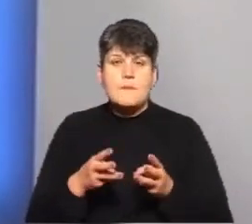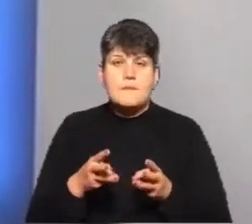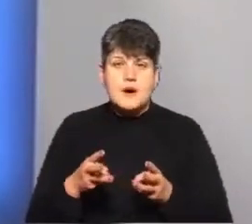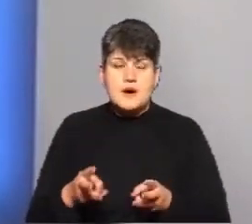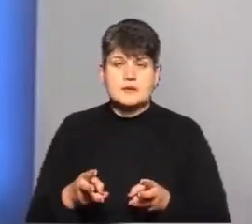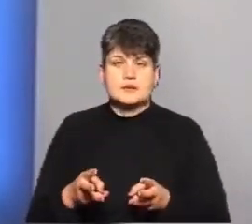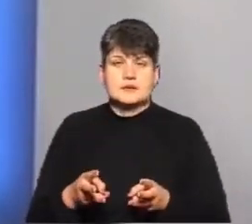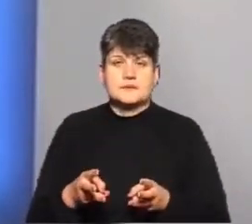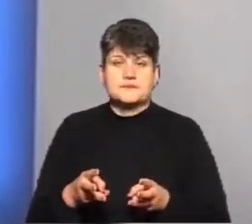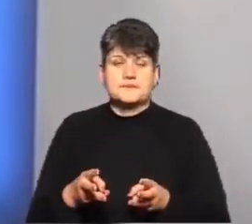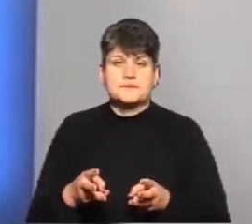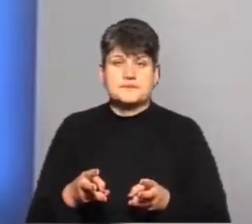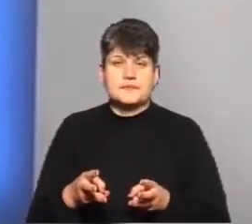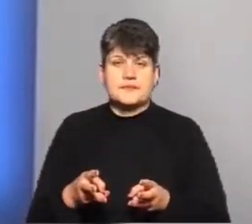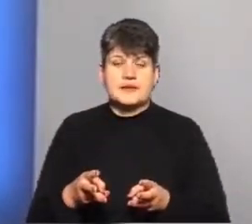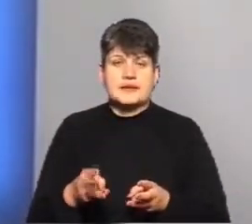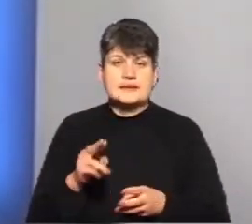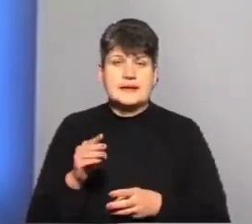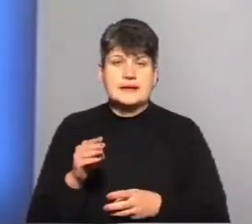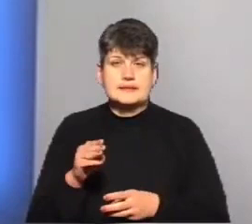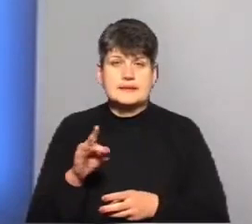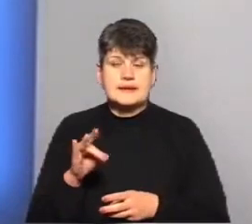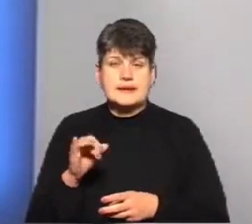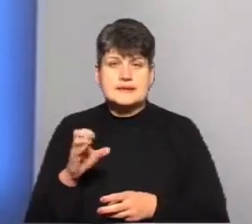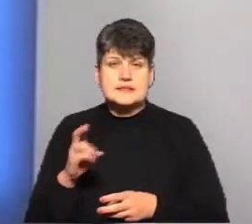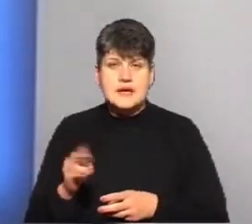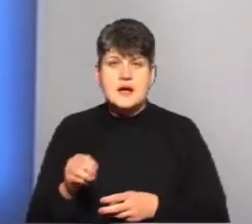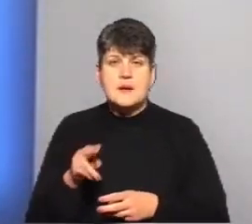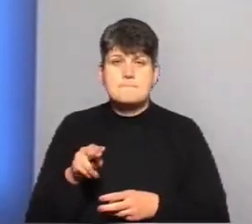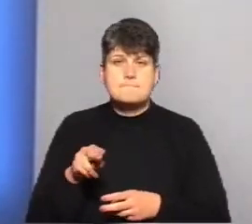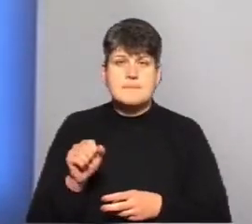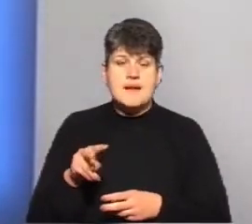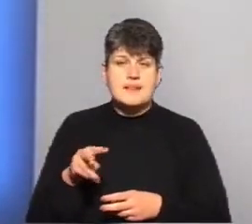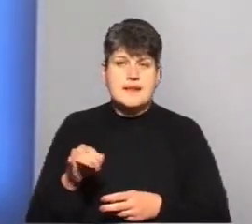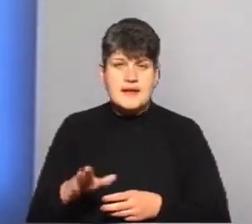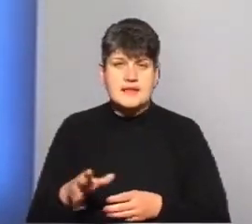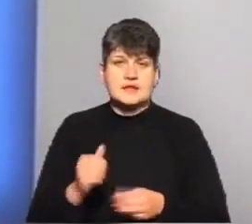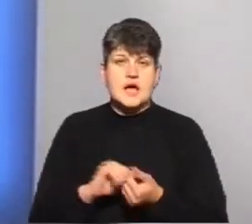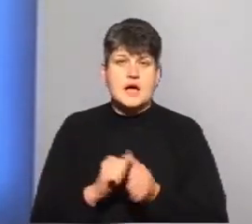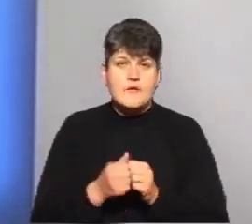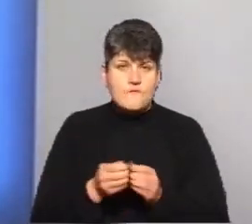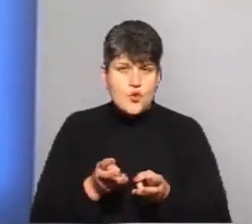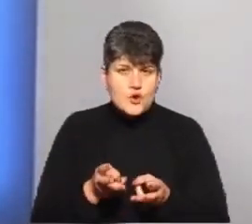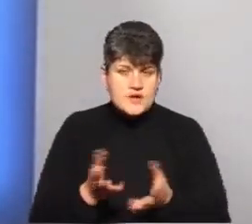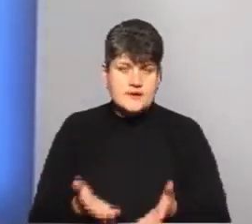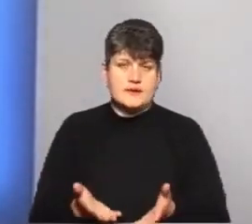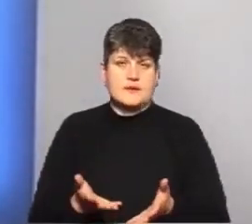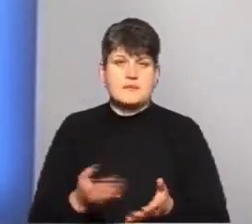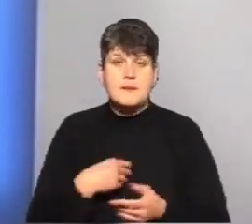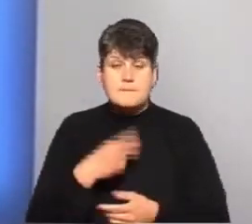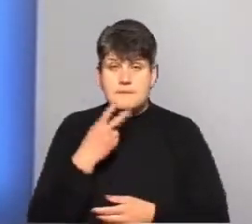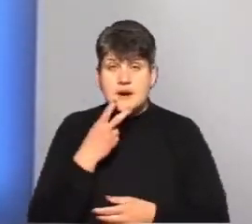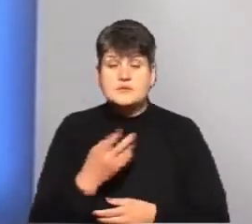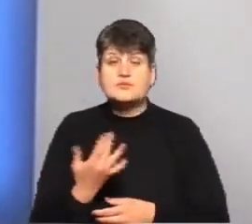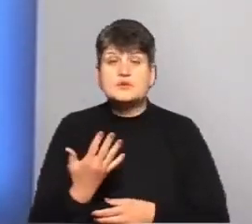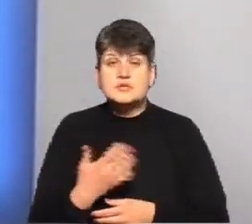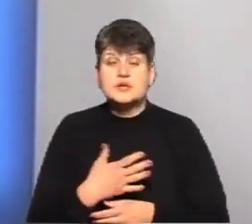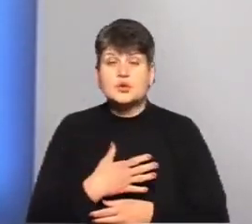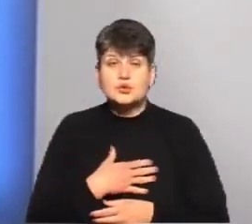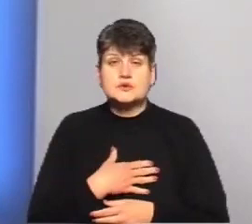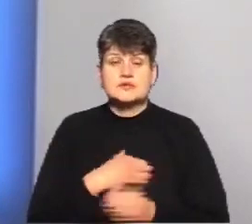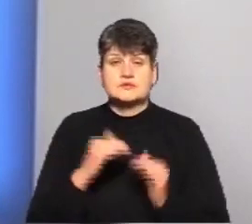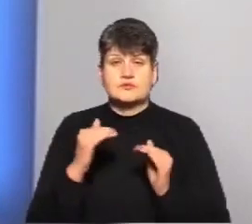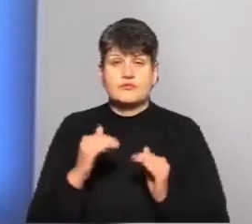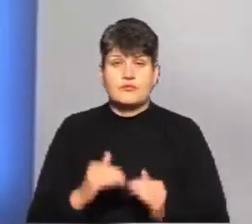опалення тріскою, до опалення пелетами, до вугілля повертаються, тому що ми бачимо, наскільки в нас впало споживання газу у рік.